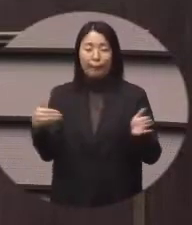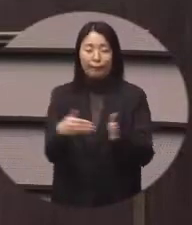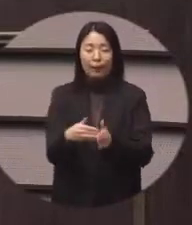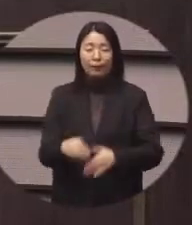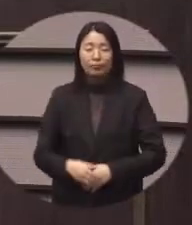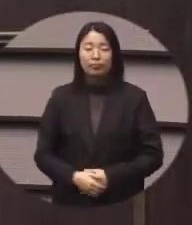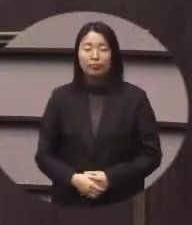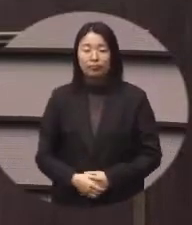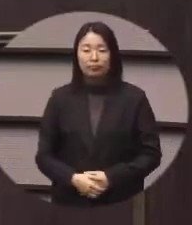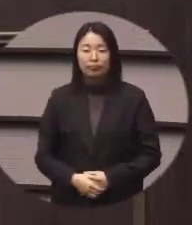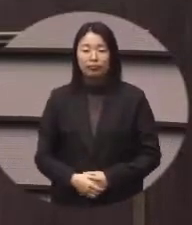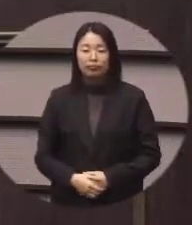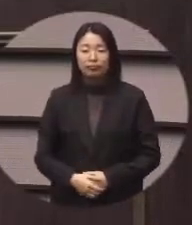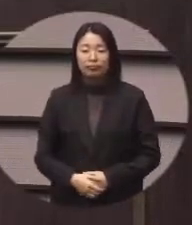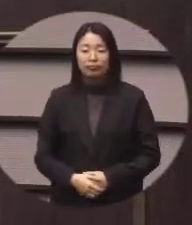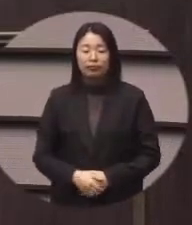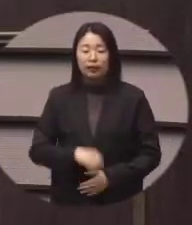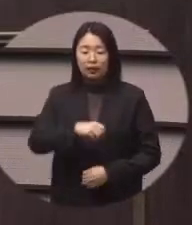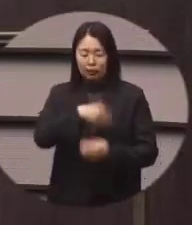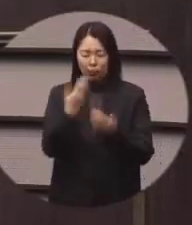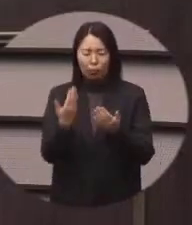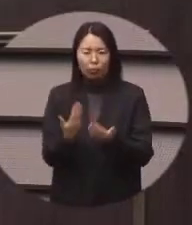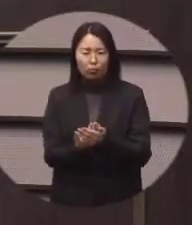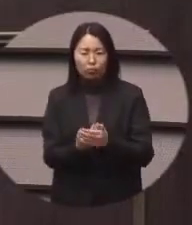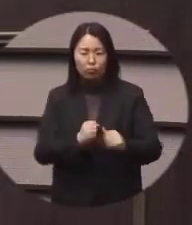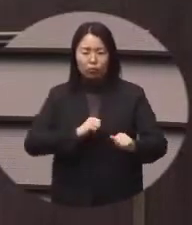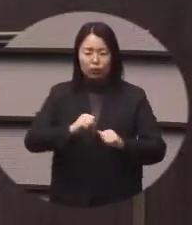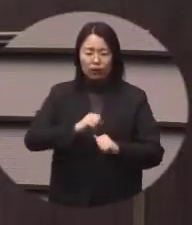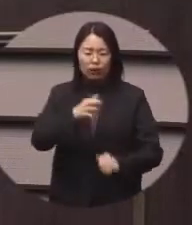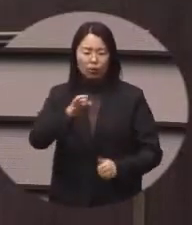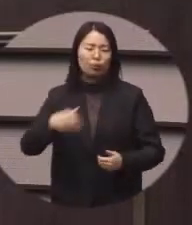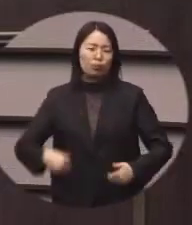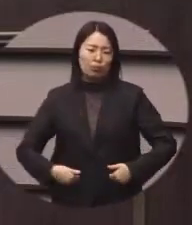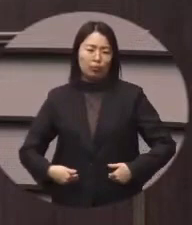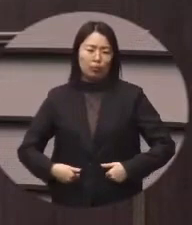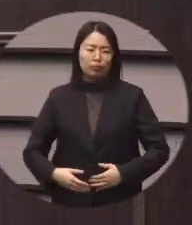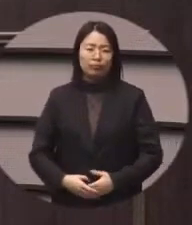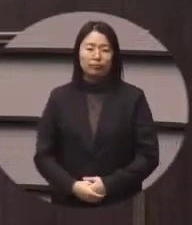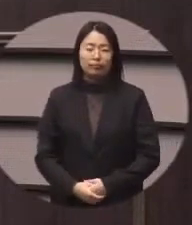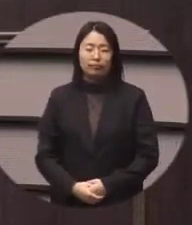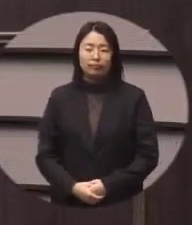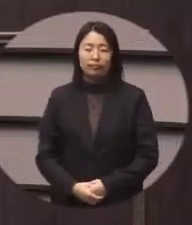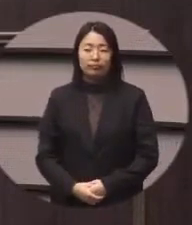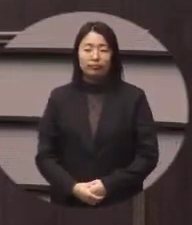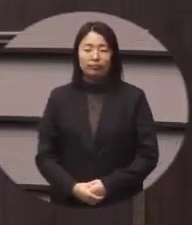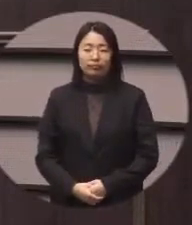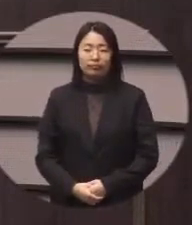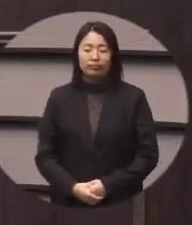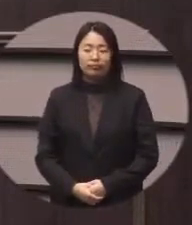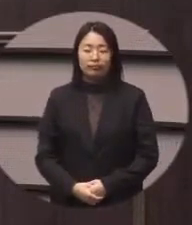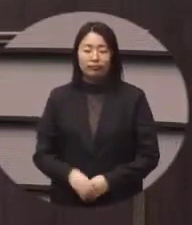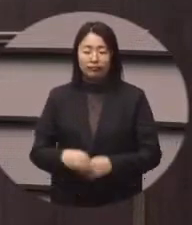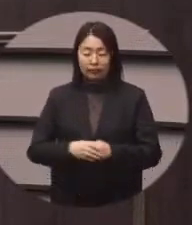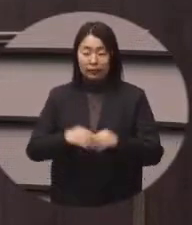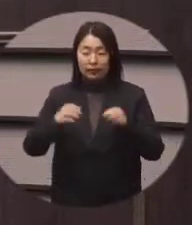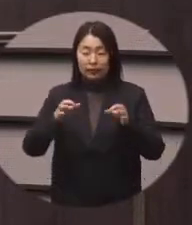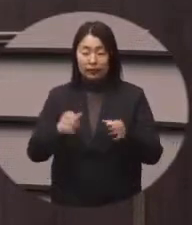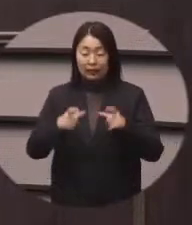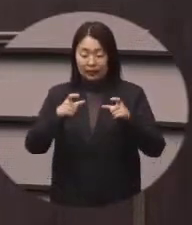모든 시정의 실현은 재정이 뒷받침되어야 합니다. 경기 여건에 대응하면서 자주재원